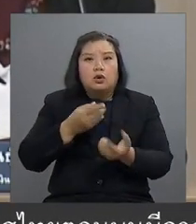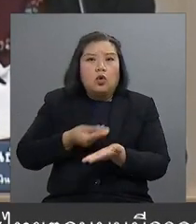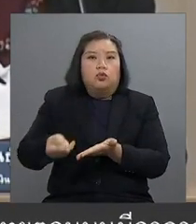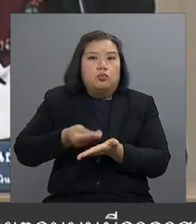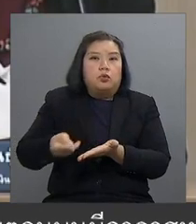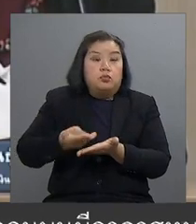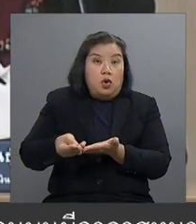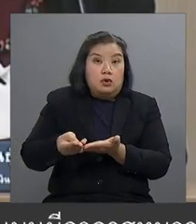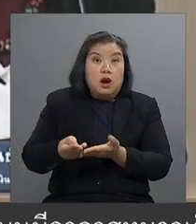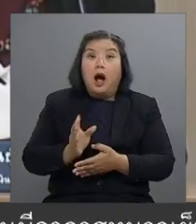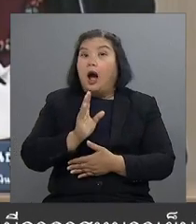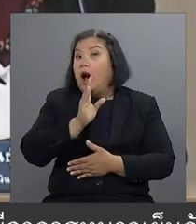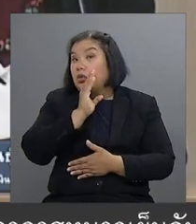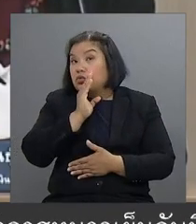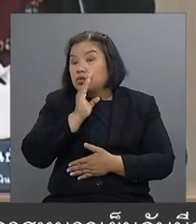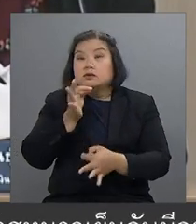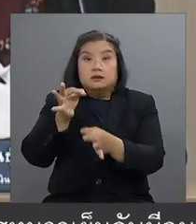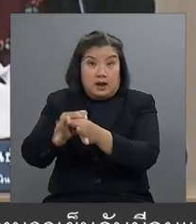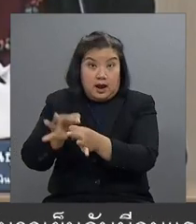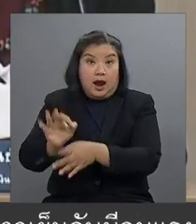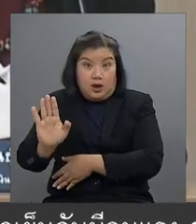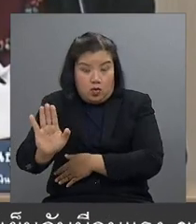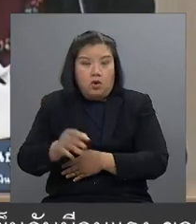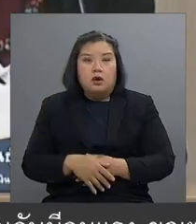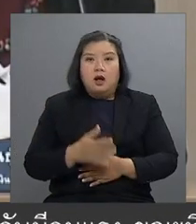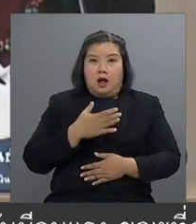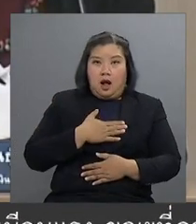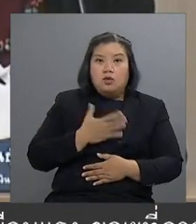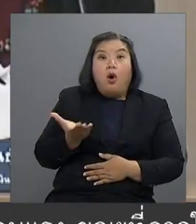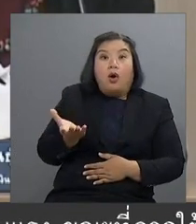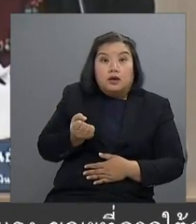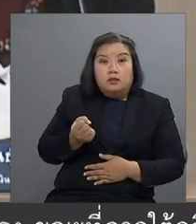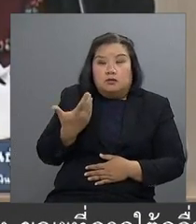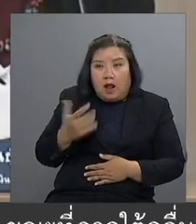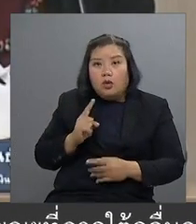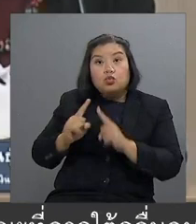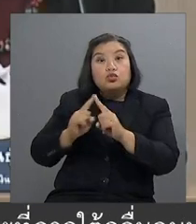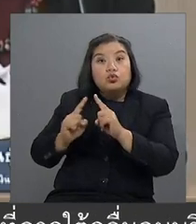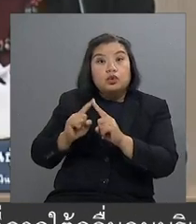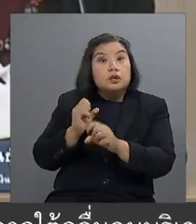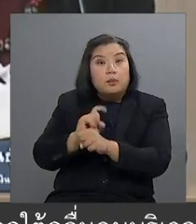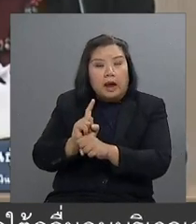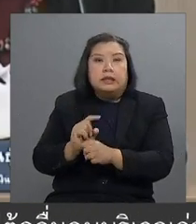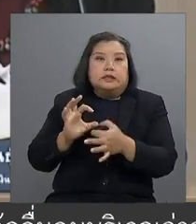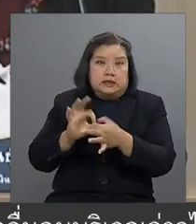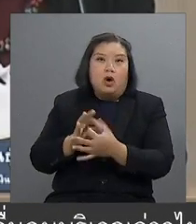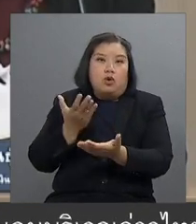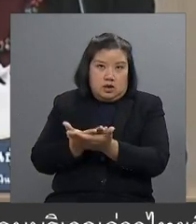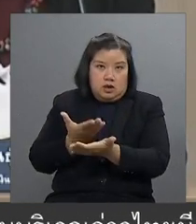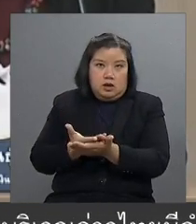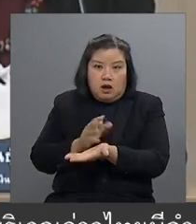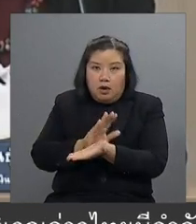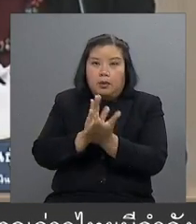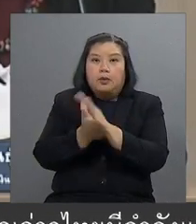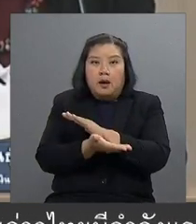สถาบันการเงินและลูกหนี้เนี่ยสามารถที่จะหารือเจรจากันได้ในเรื่องของการประเมินกระแสเงินสดจะได้แนะนาคด